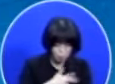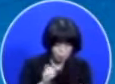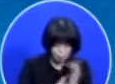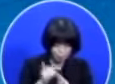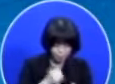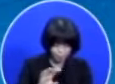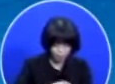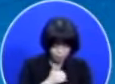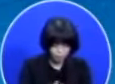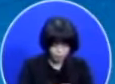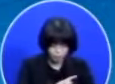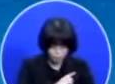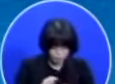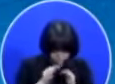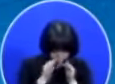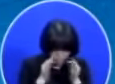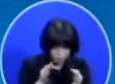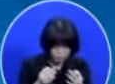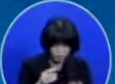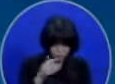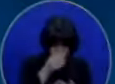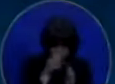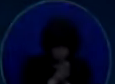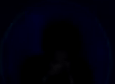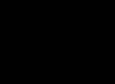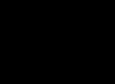그리스도 이름으로 간절히 기도합니다 아멘